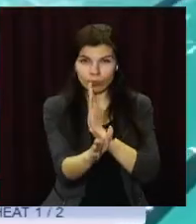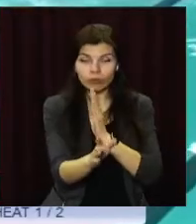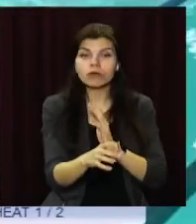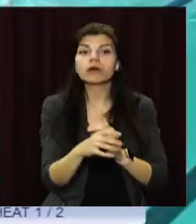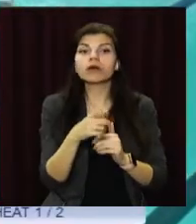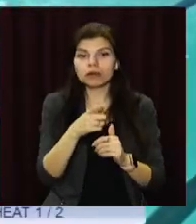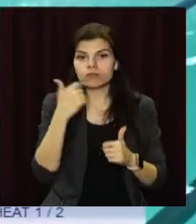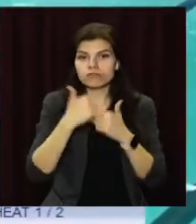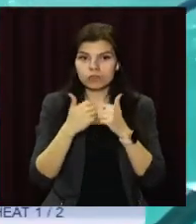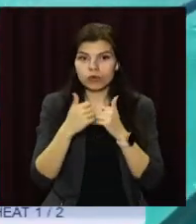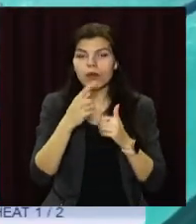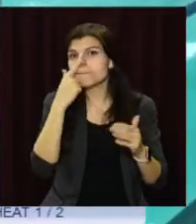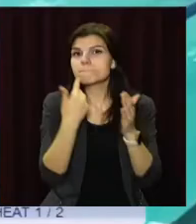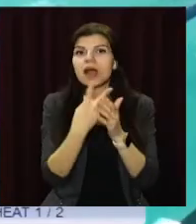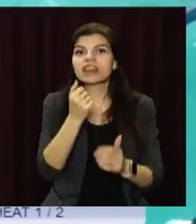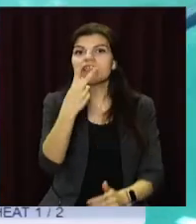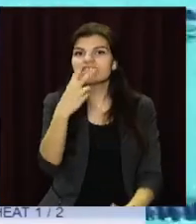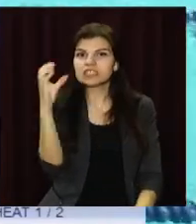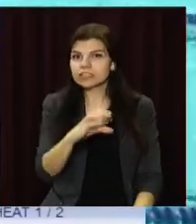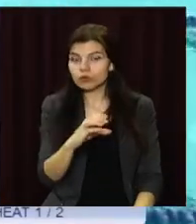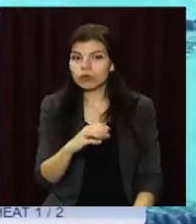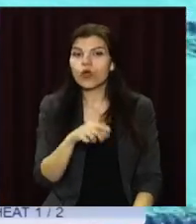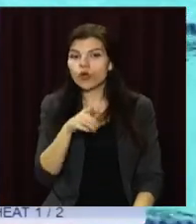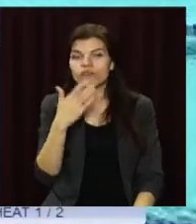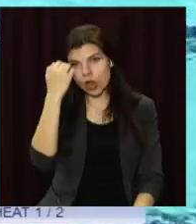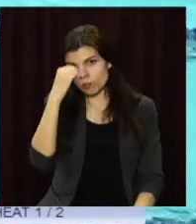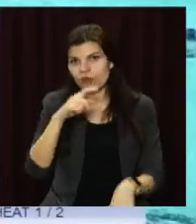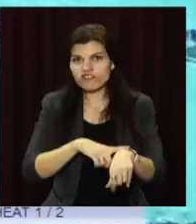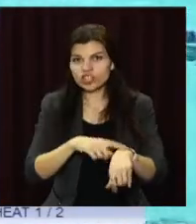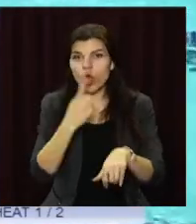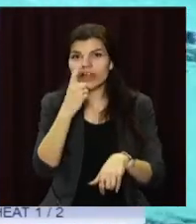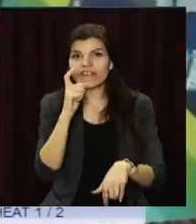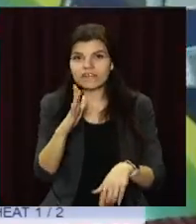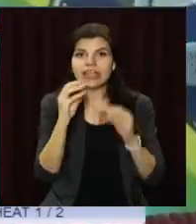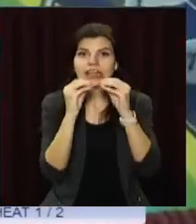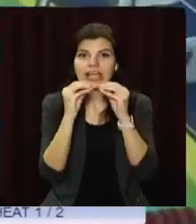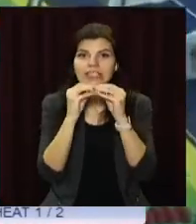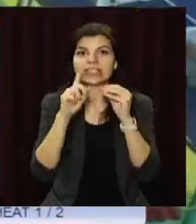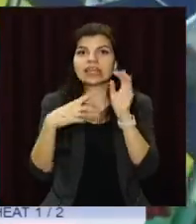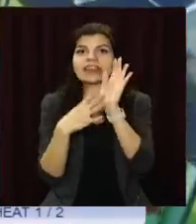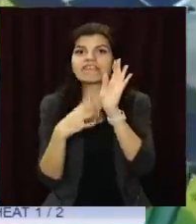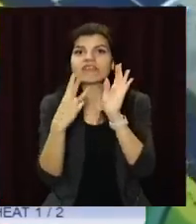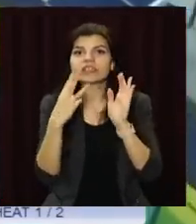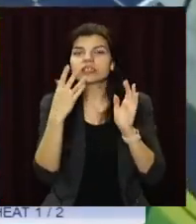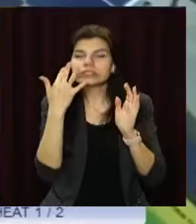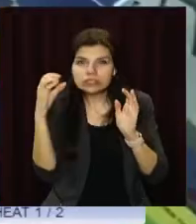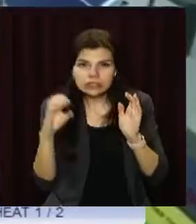своїх суперниць майже на 2 секунди. Її переможний час – 1 хвилина 10,93